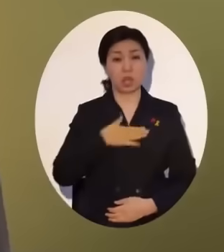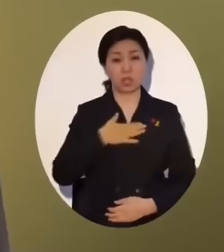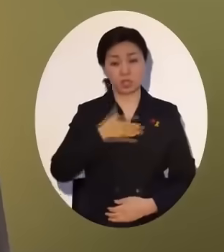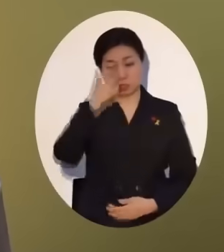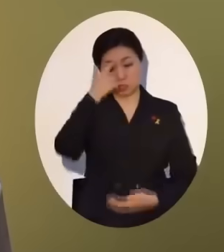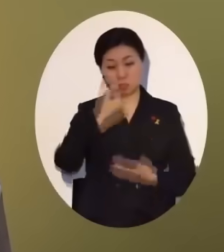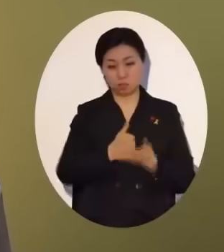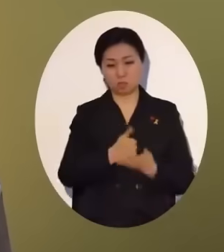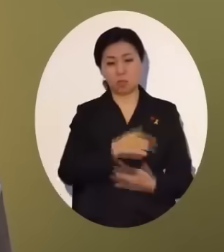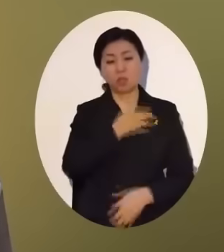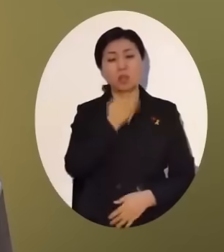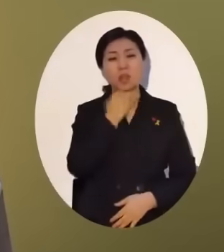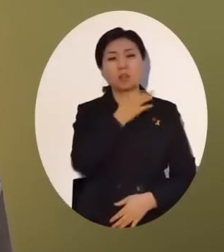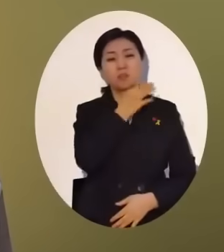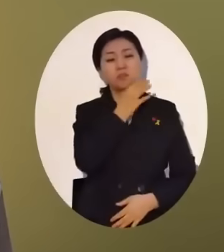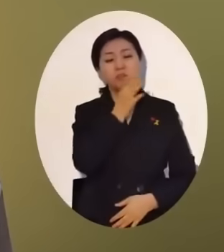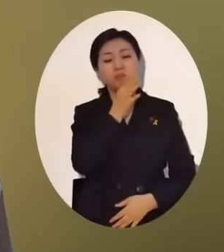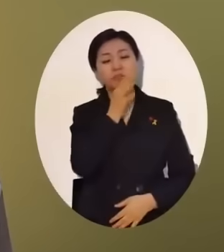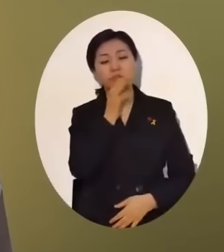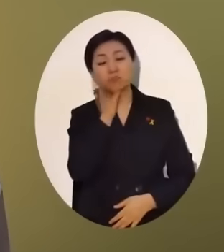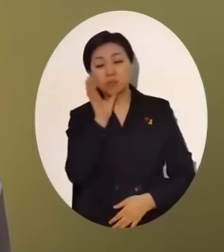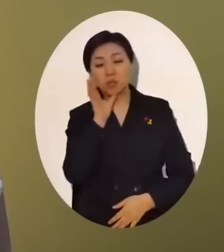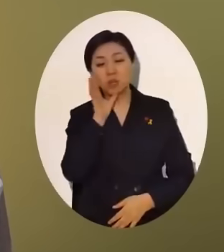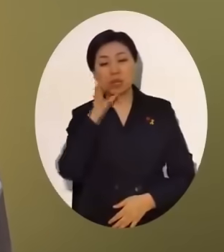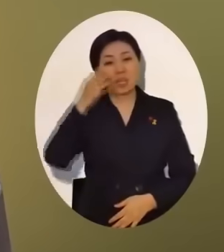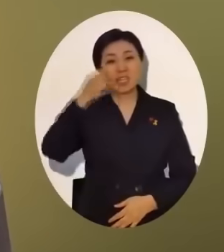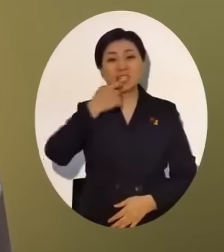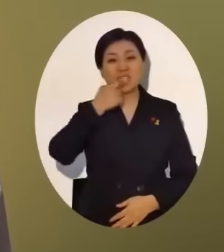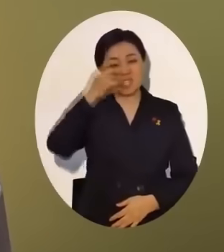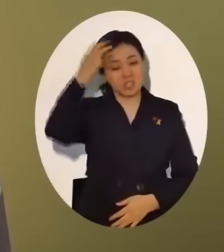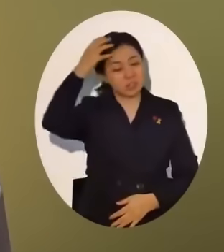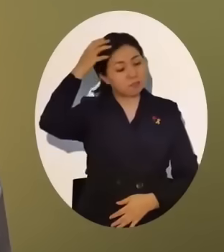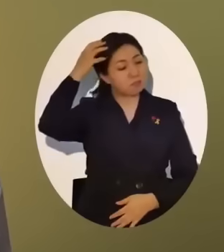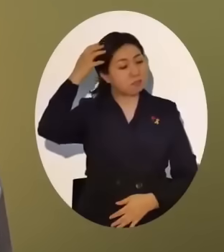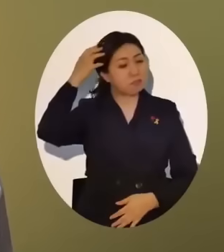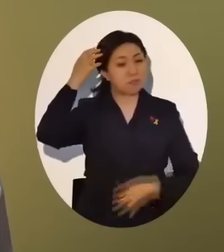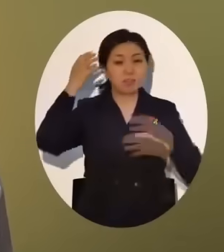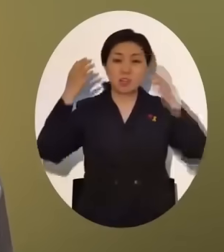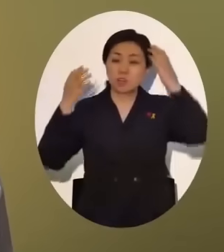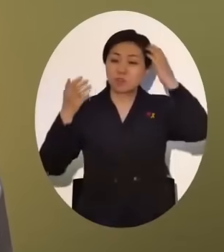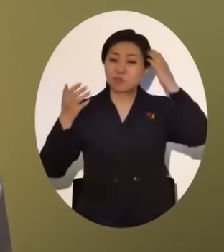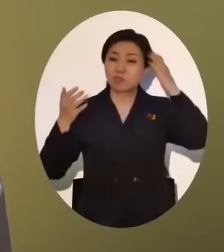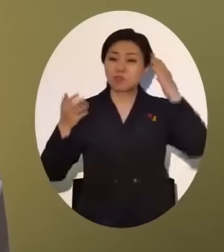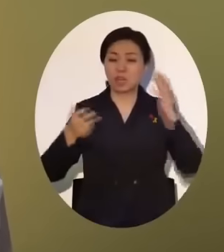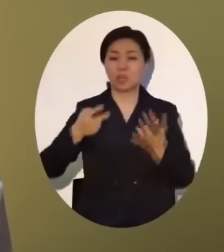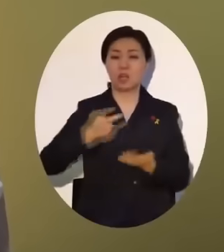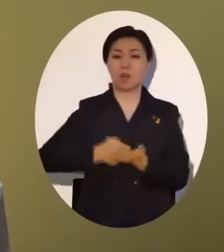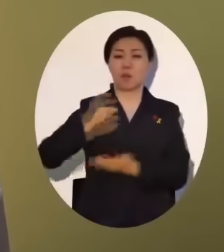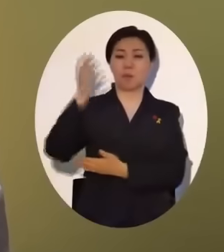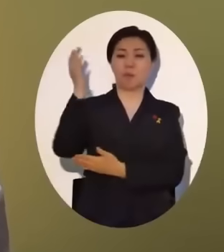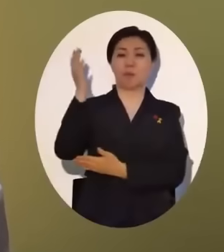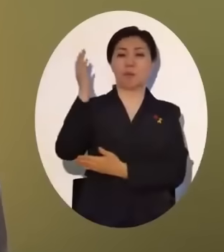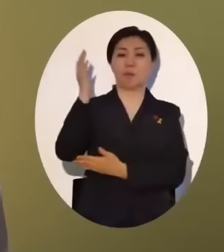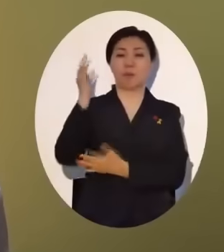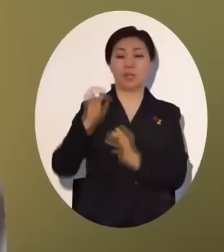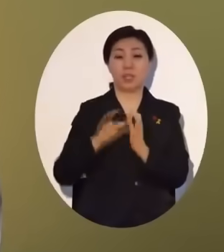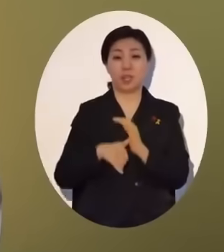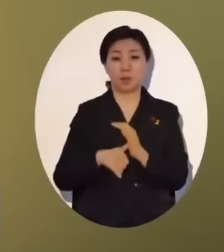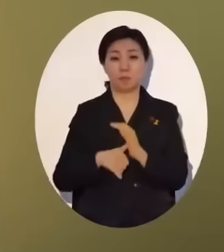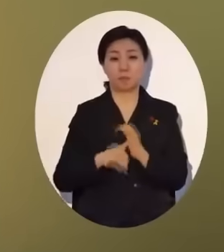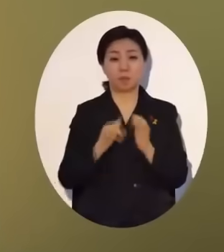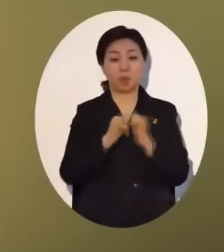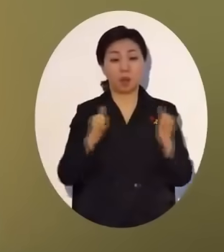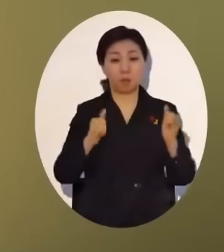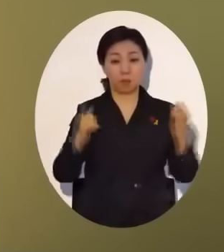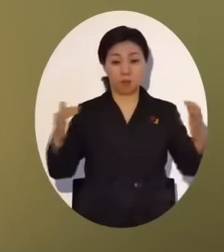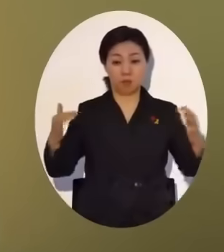스님은 나이가 좀 들어가 머리가 허옇고 늙으스레 한 스님이 얘기를 하면 사람들이 들을 때